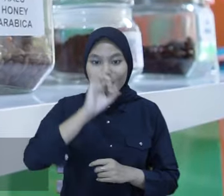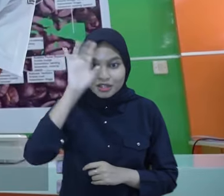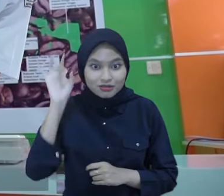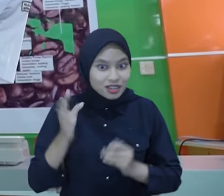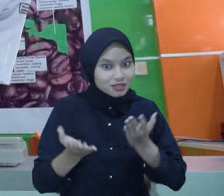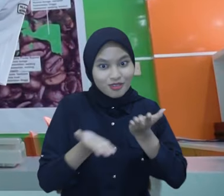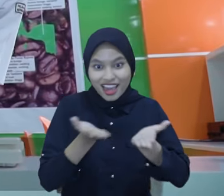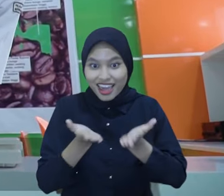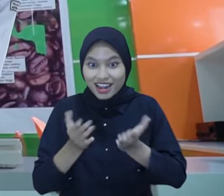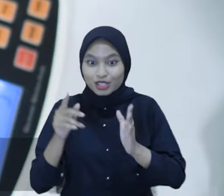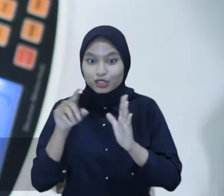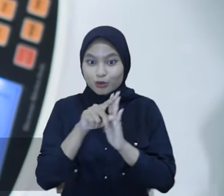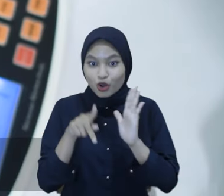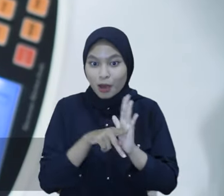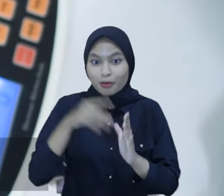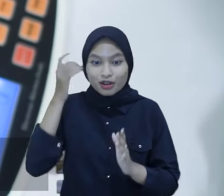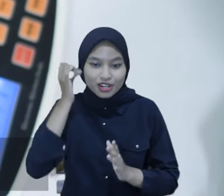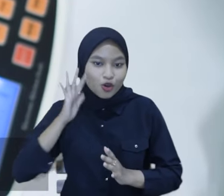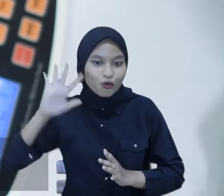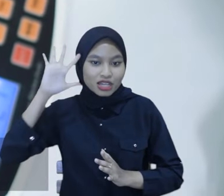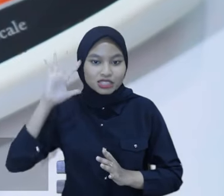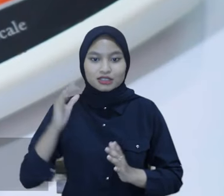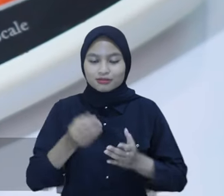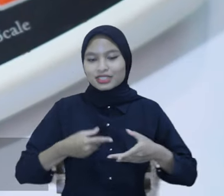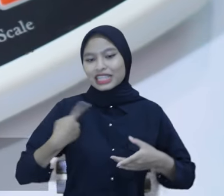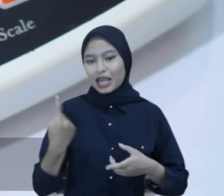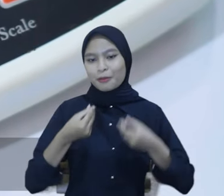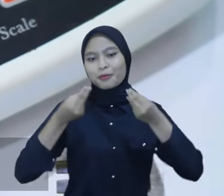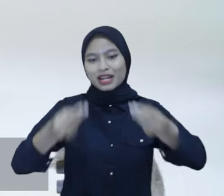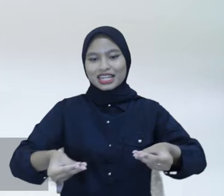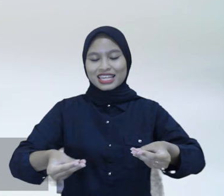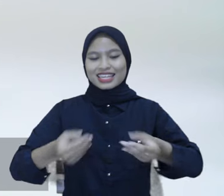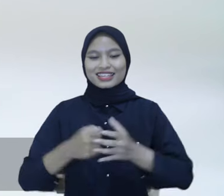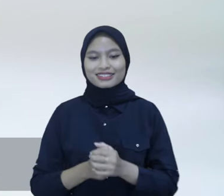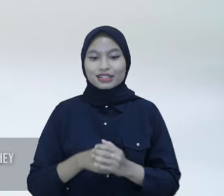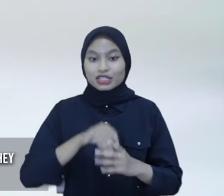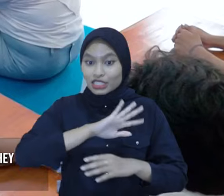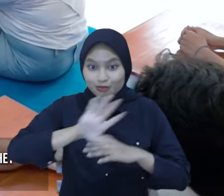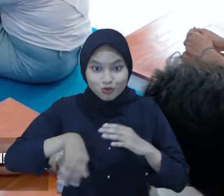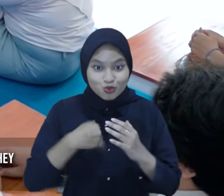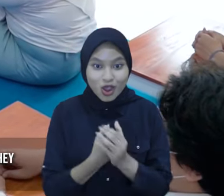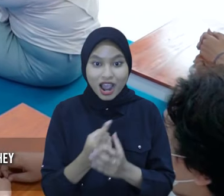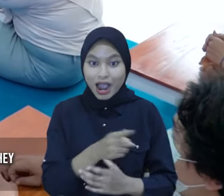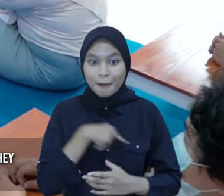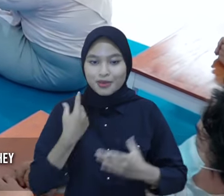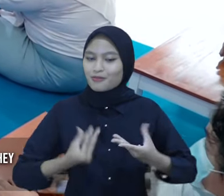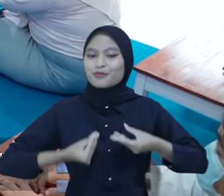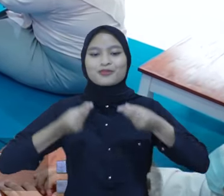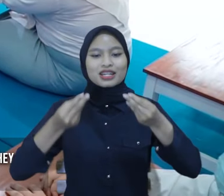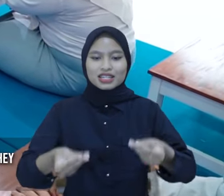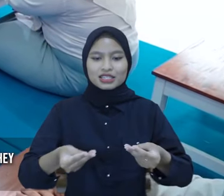berbagai layanan dan program inovasi yang kami laksanakan. Semua ini kami